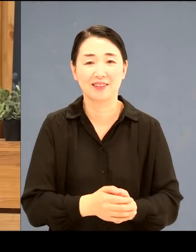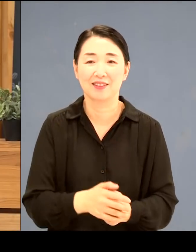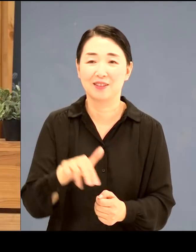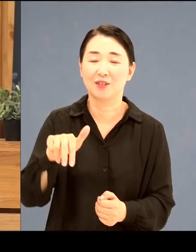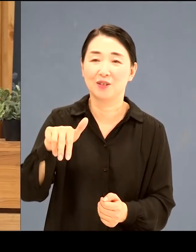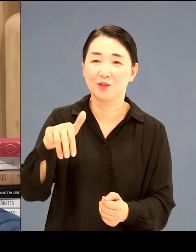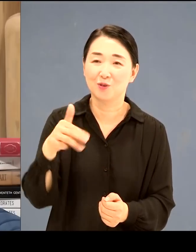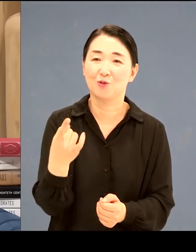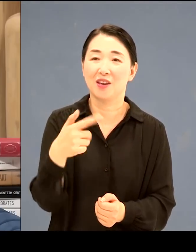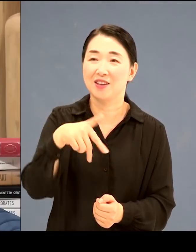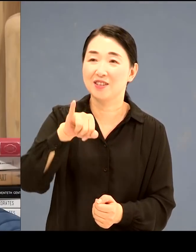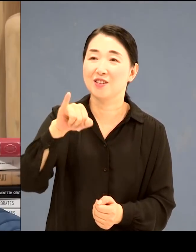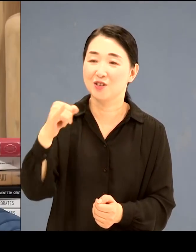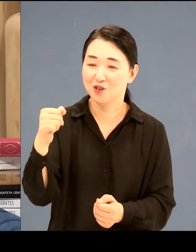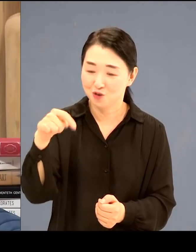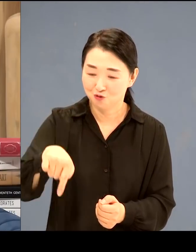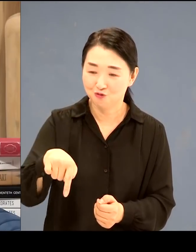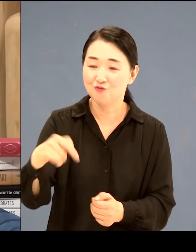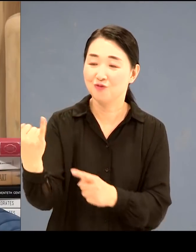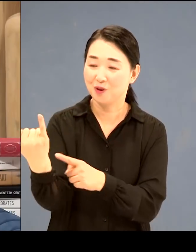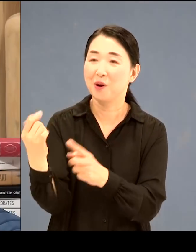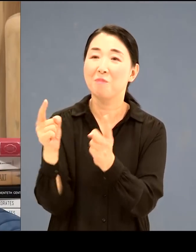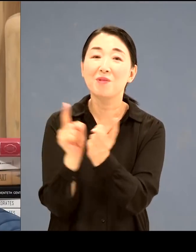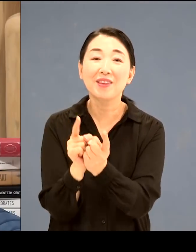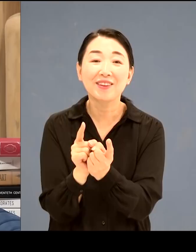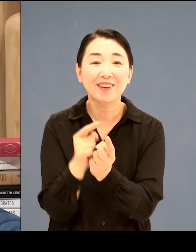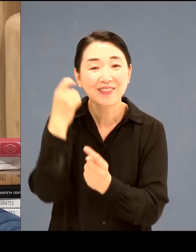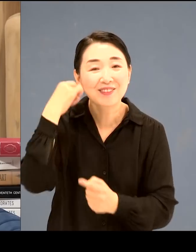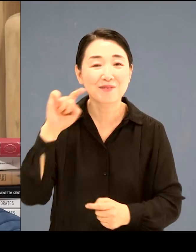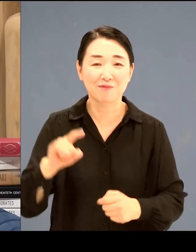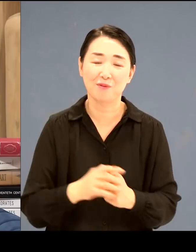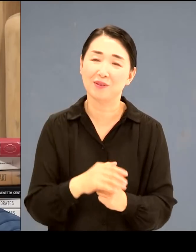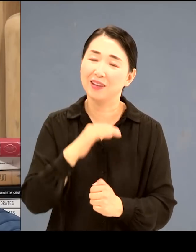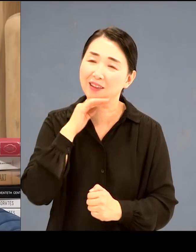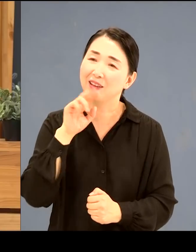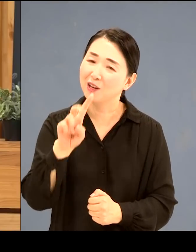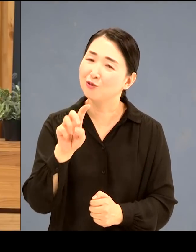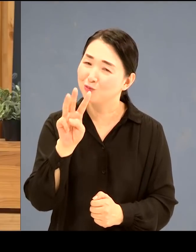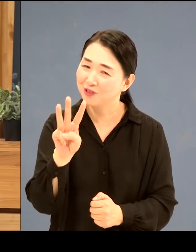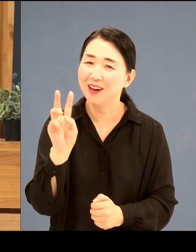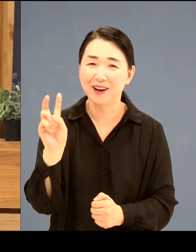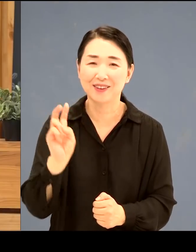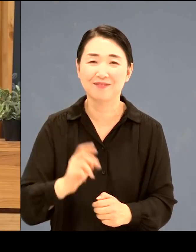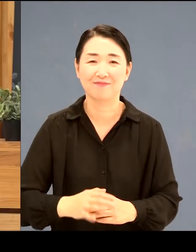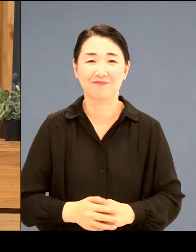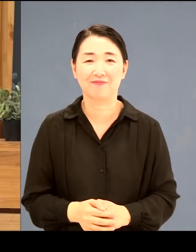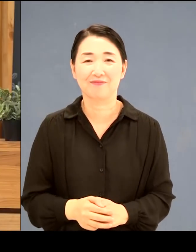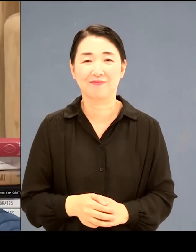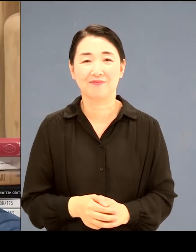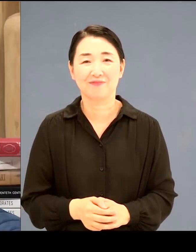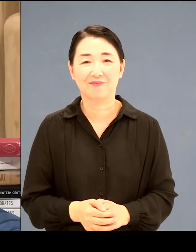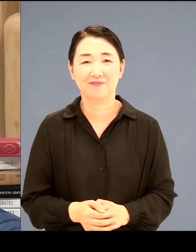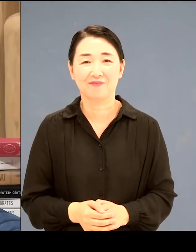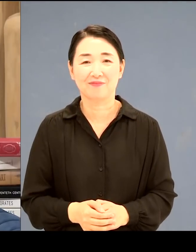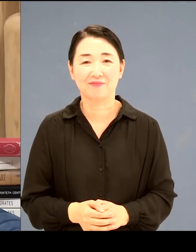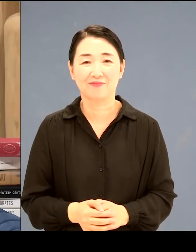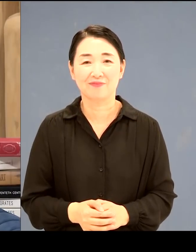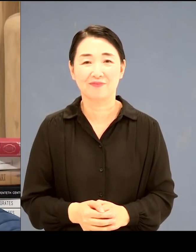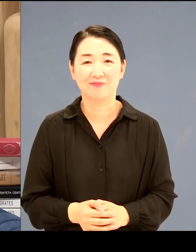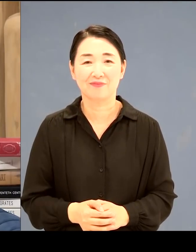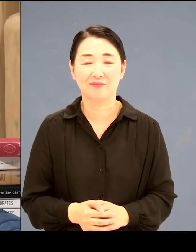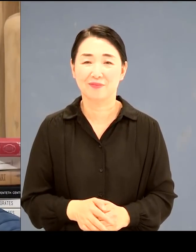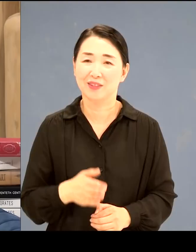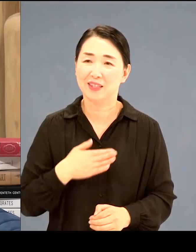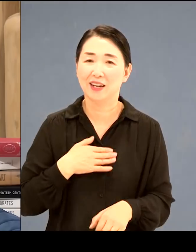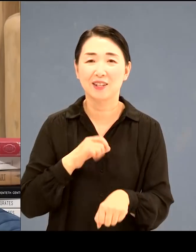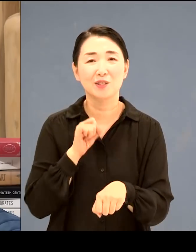어떻을까요? 그때 최지우 씨가 아마 23살 네. 그 시절이었어요. 굉장히 근데